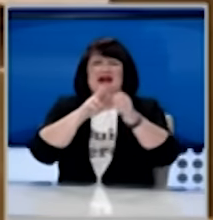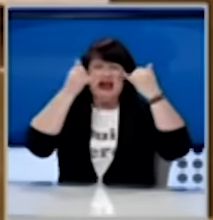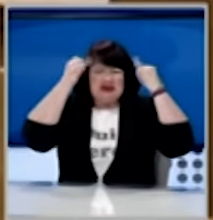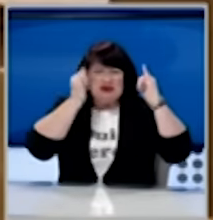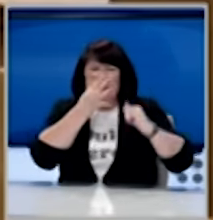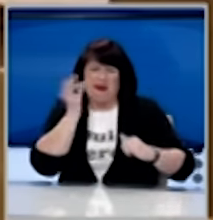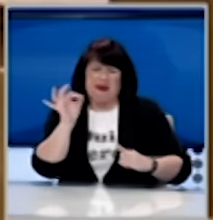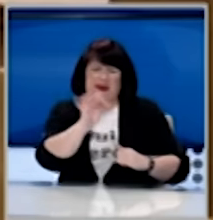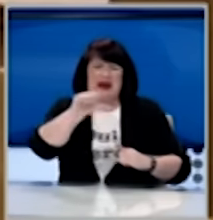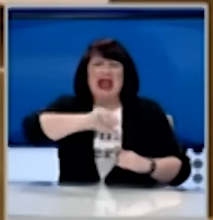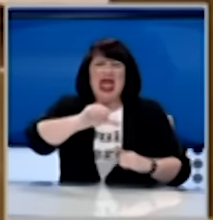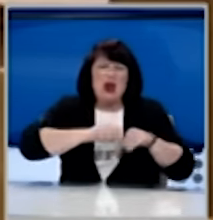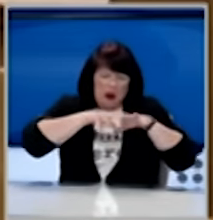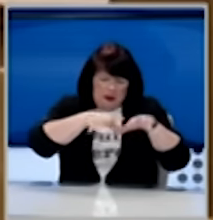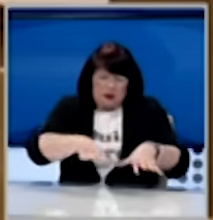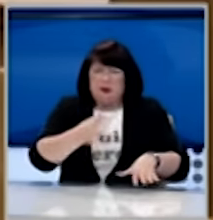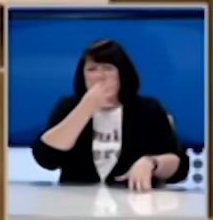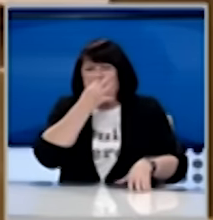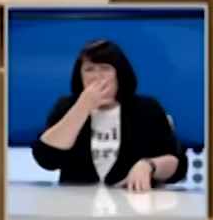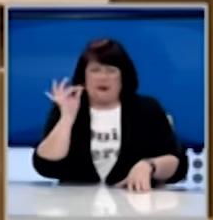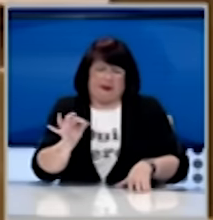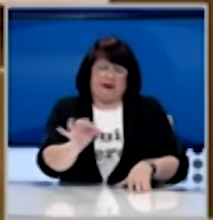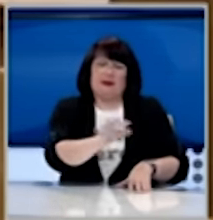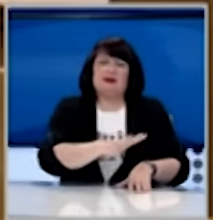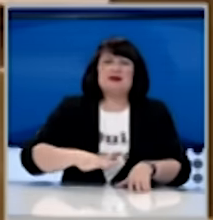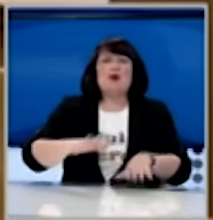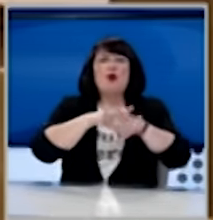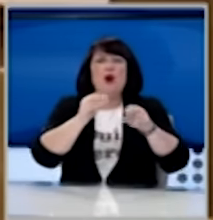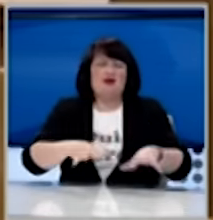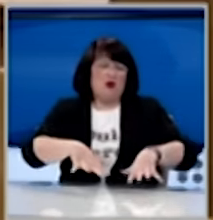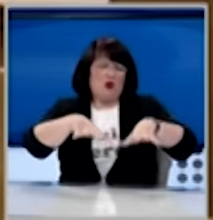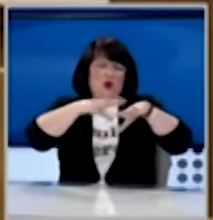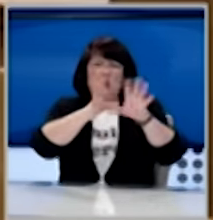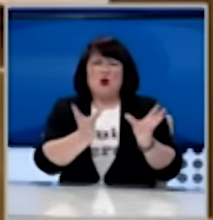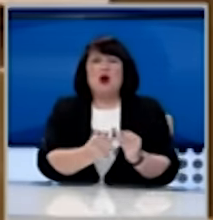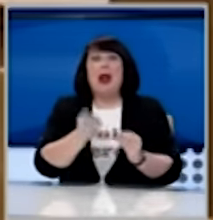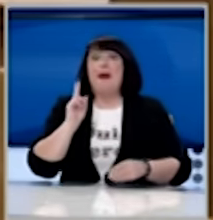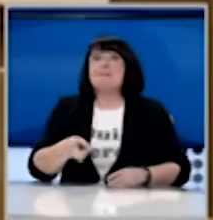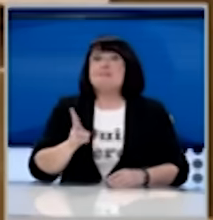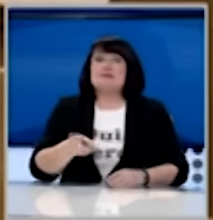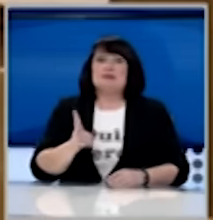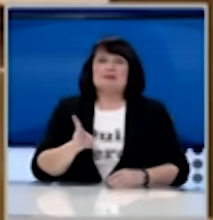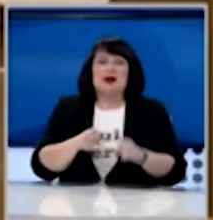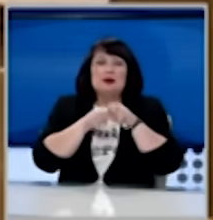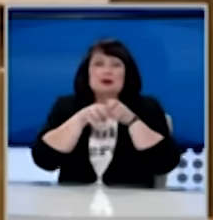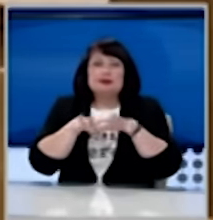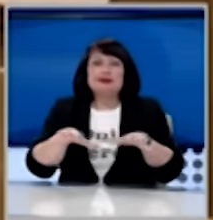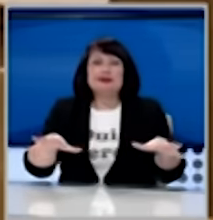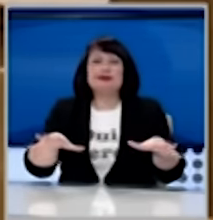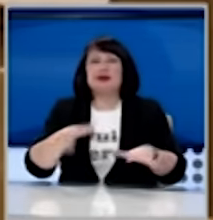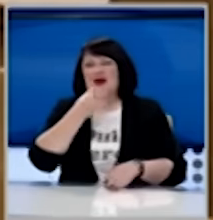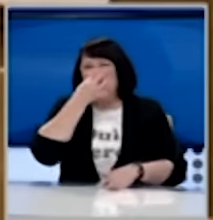μόλυνση του δικτύου ύδρευσης να μεγαλώνουν όλα αυτά μαζί τον κίνδυνο εξάπλωσης